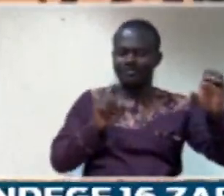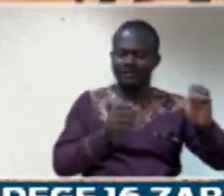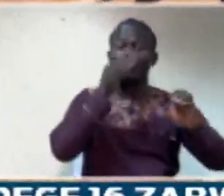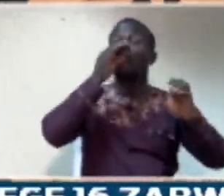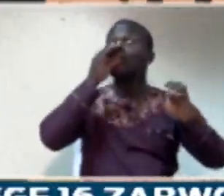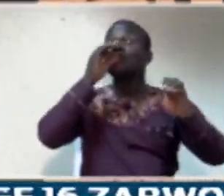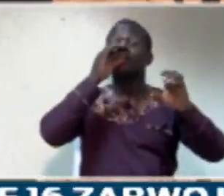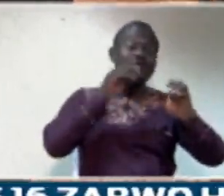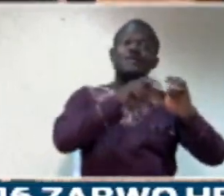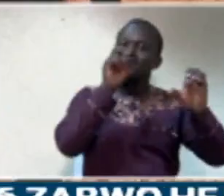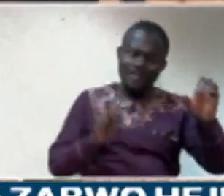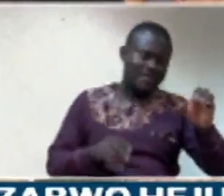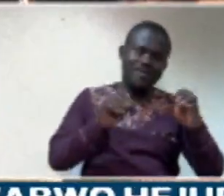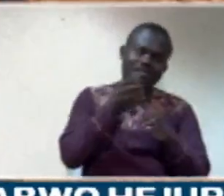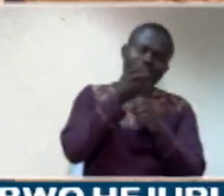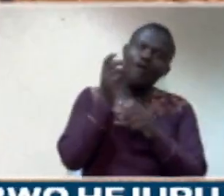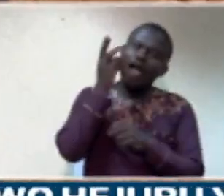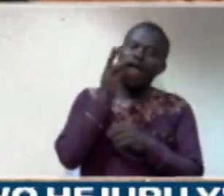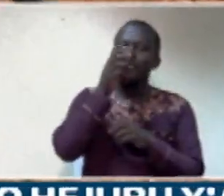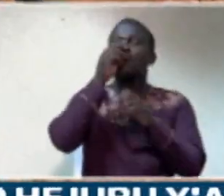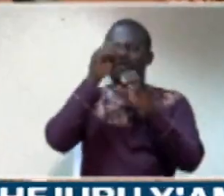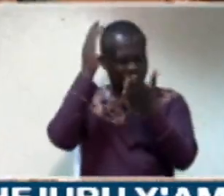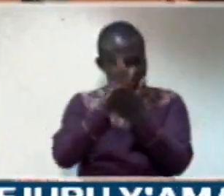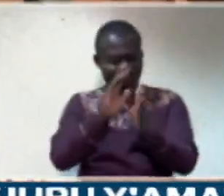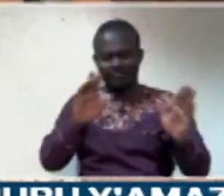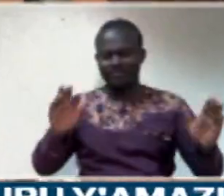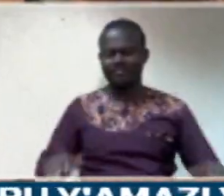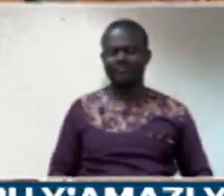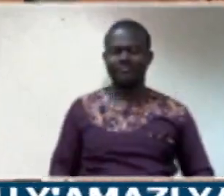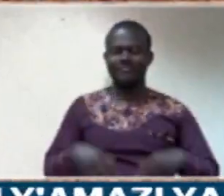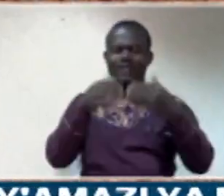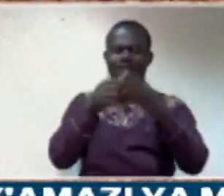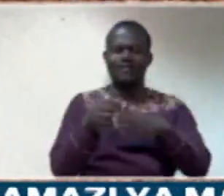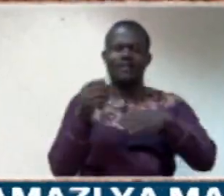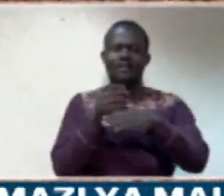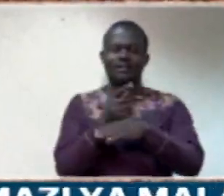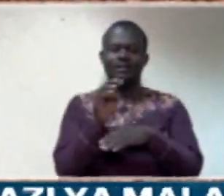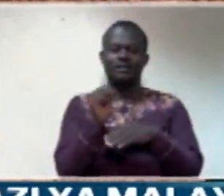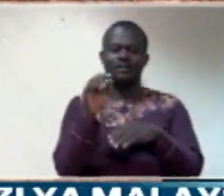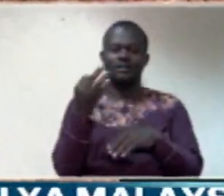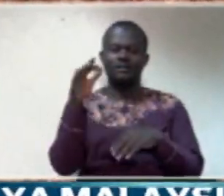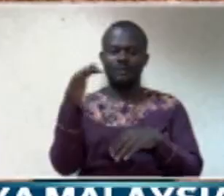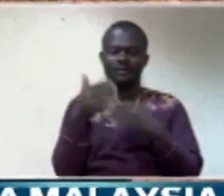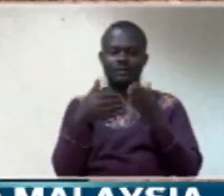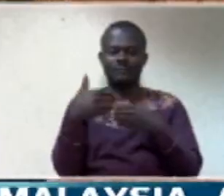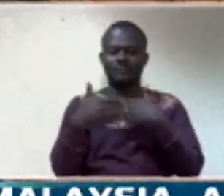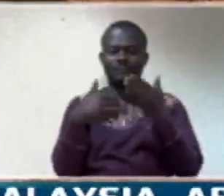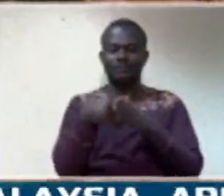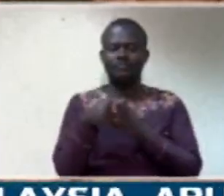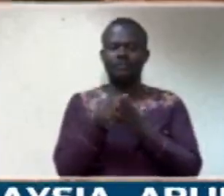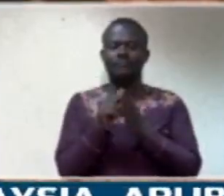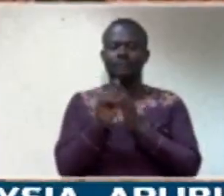Aba ni bamwe mu baturage bakaka 3,000 bahawe akazi ko gutunganya imihanda y'ibirometero 35 yangiritse mu mirenge 6 yegereye umupaka mu karere